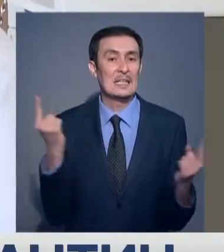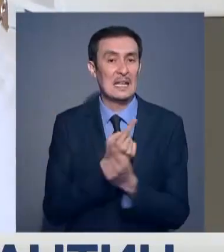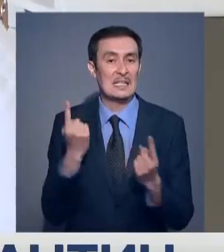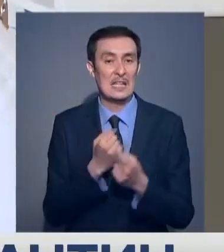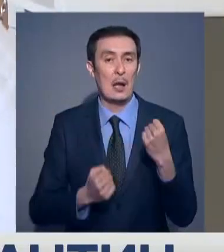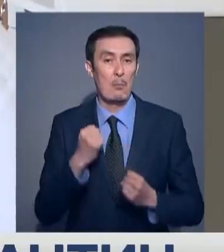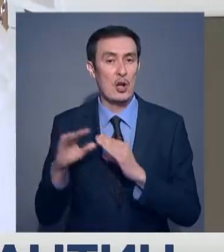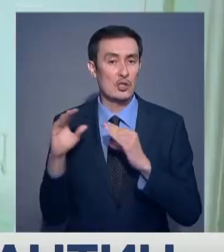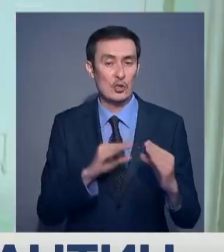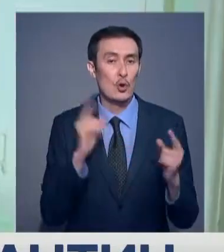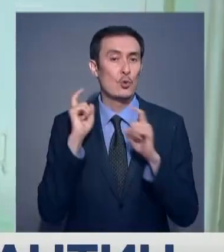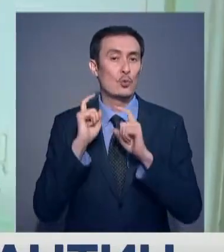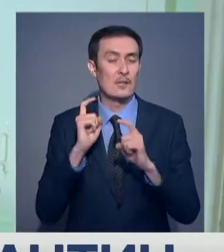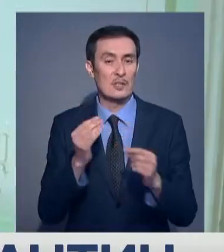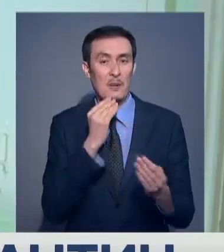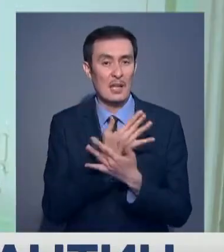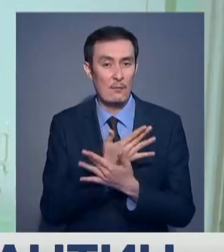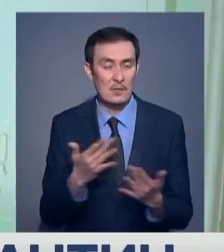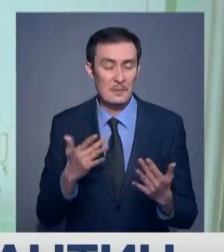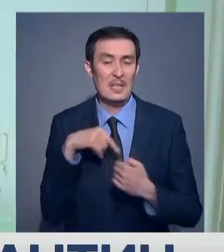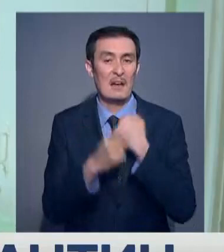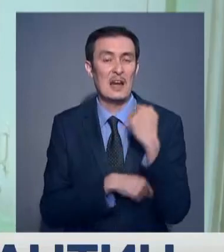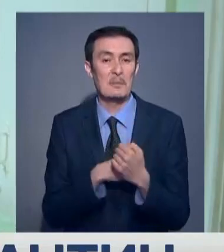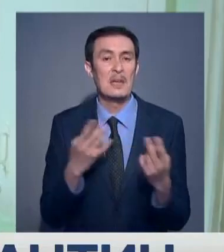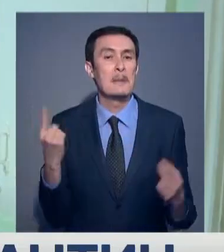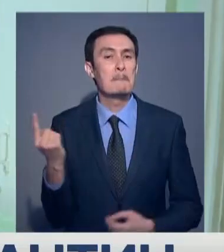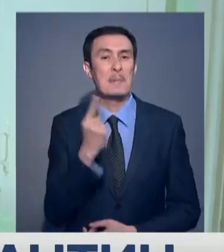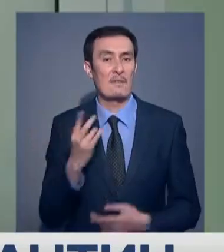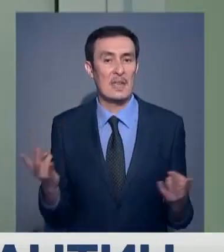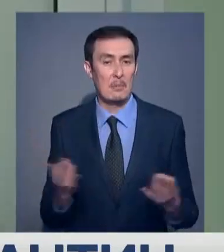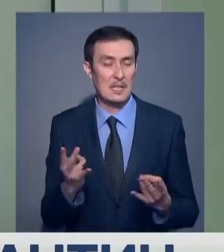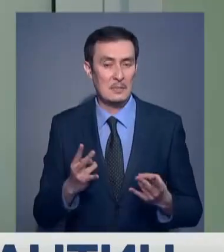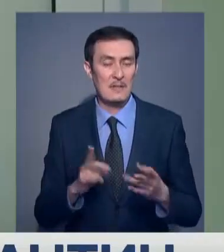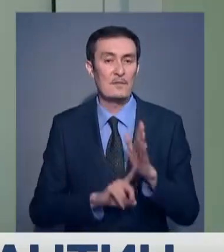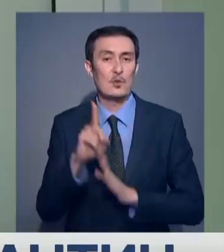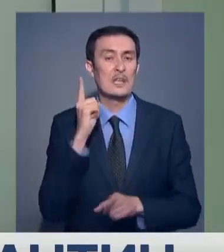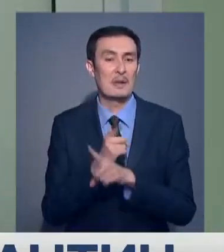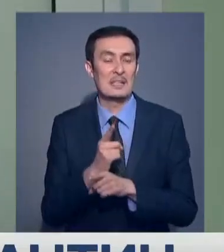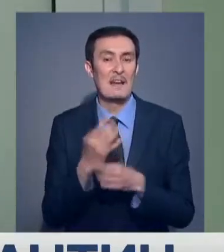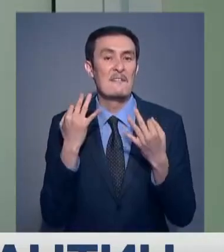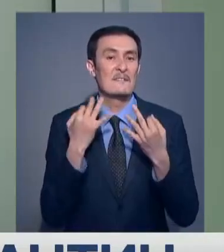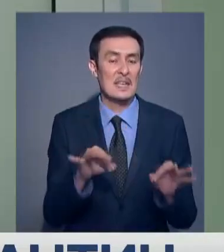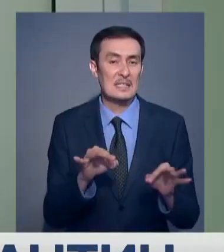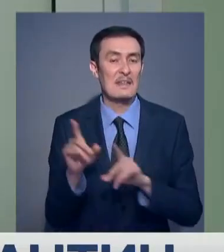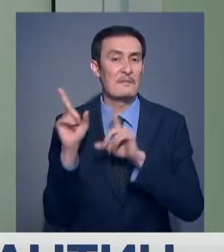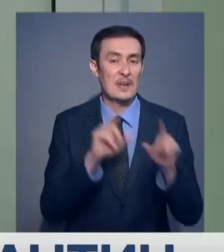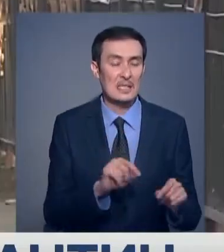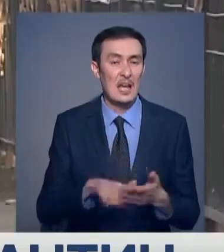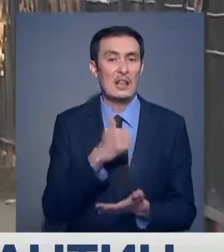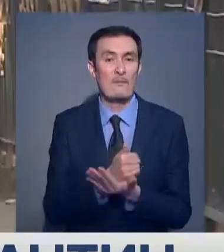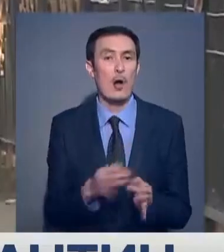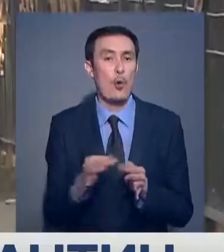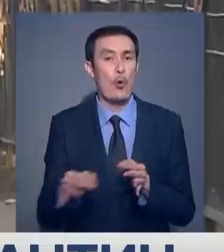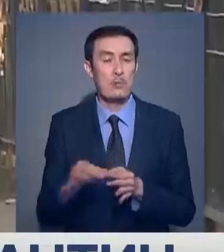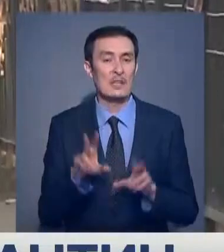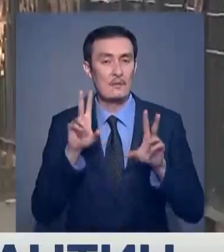транзитных машин, грузовиков с продовольствием и товарами первой необходимости. Вводится запрет на въезд и выезд. Глава региона заверил,